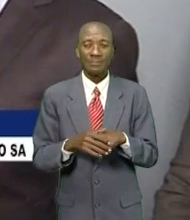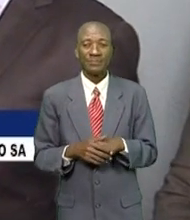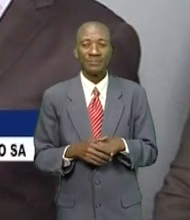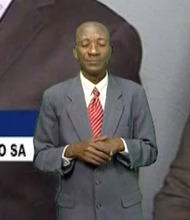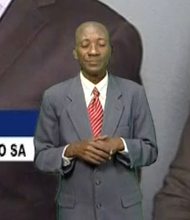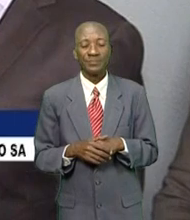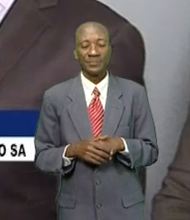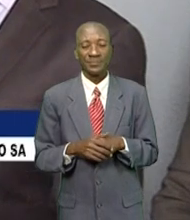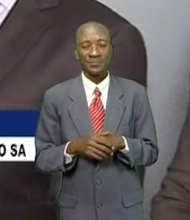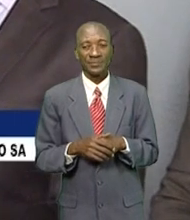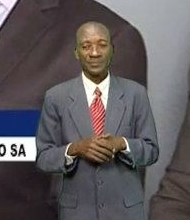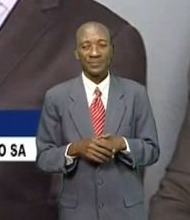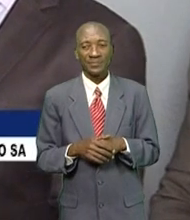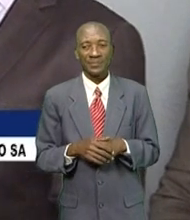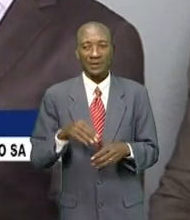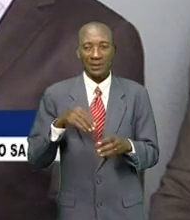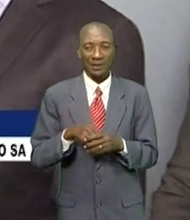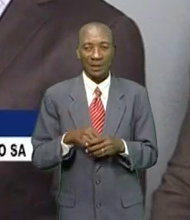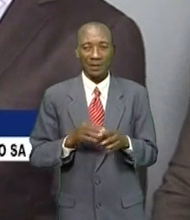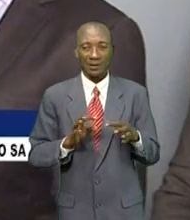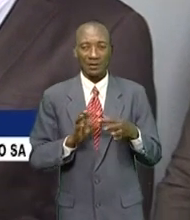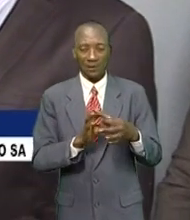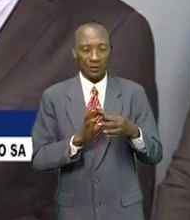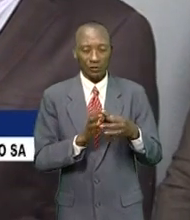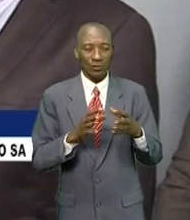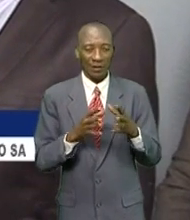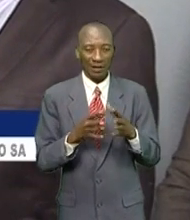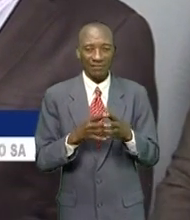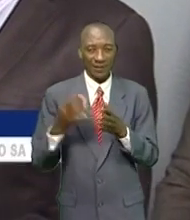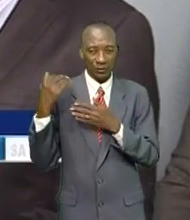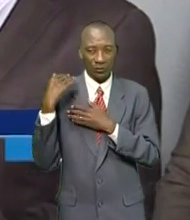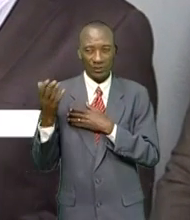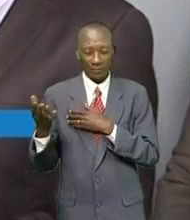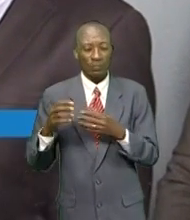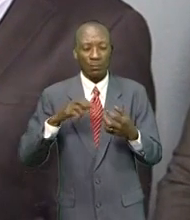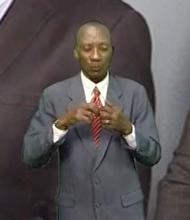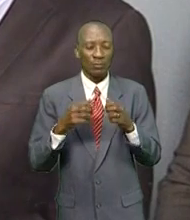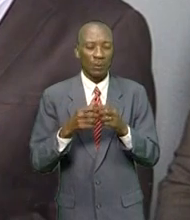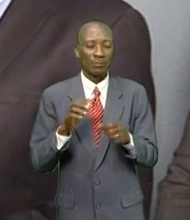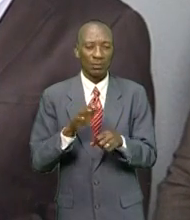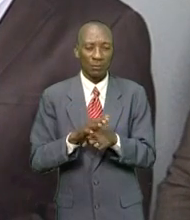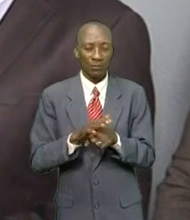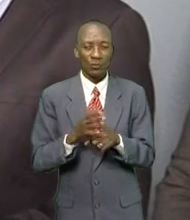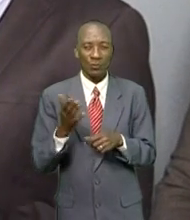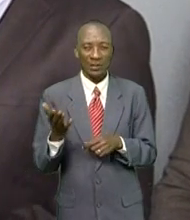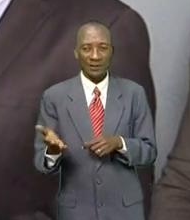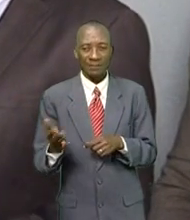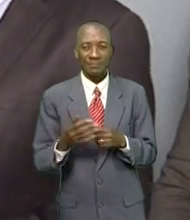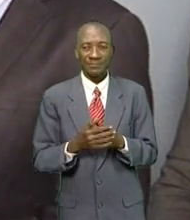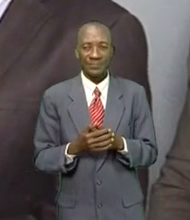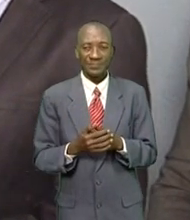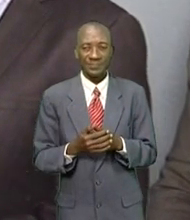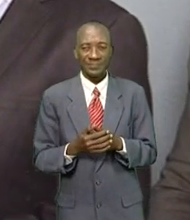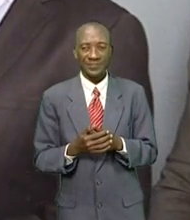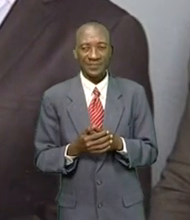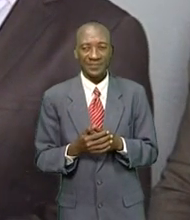Parce que dans notre relation avec notre clientèle, il y a bien des problèmes du genre de réclamations à rapport